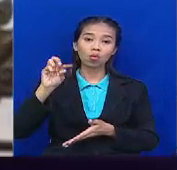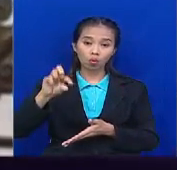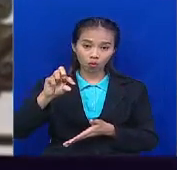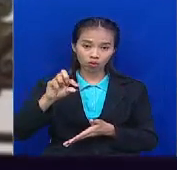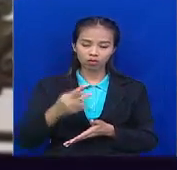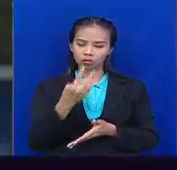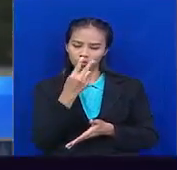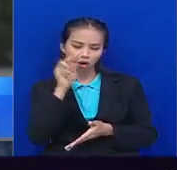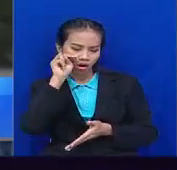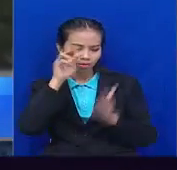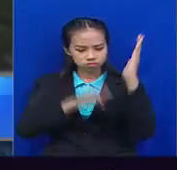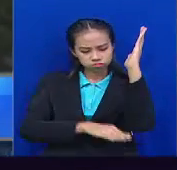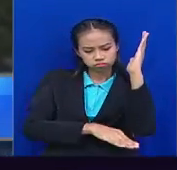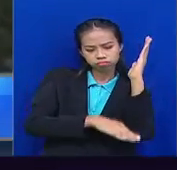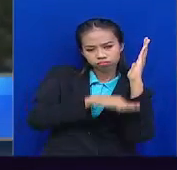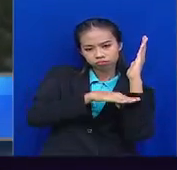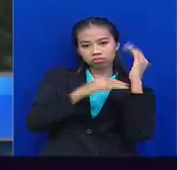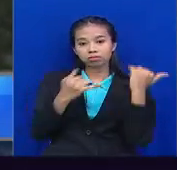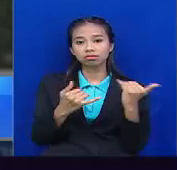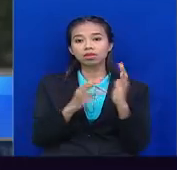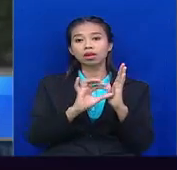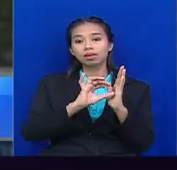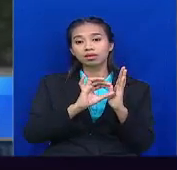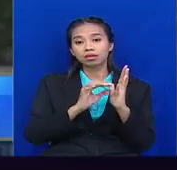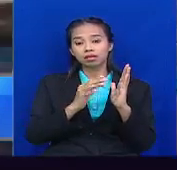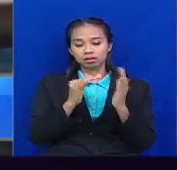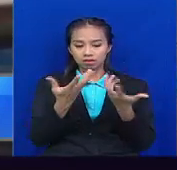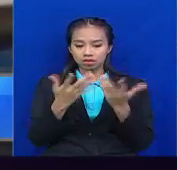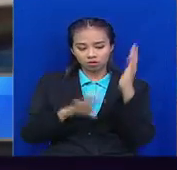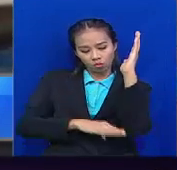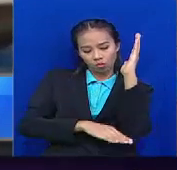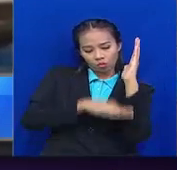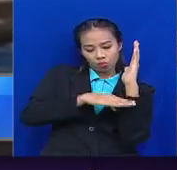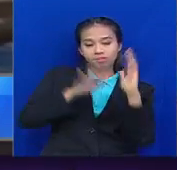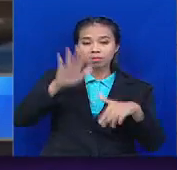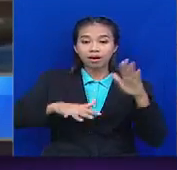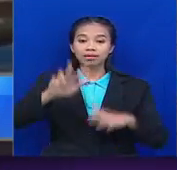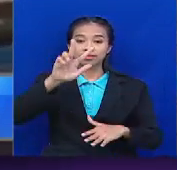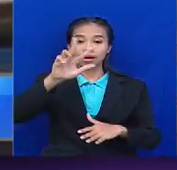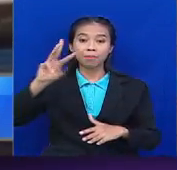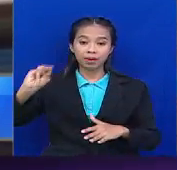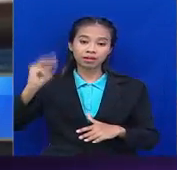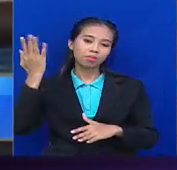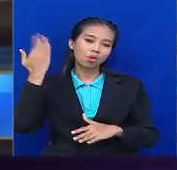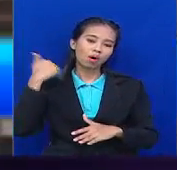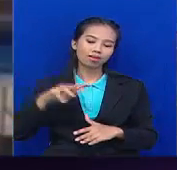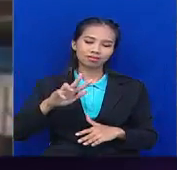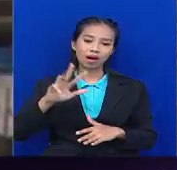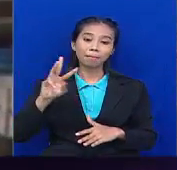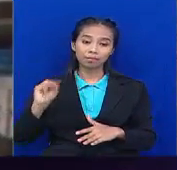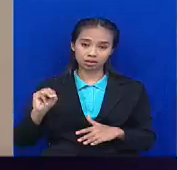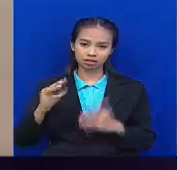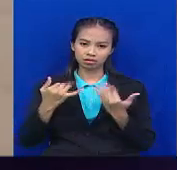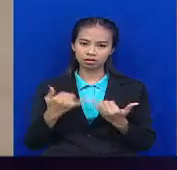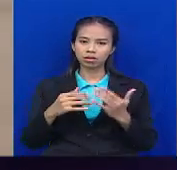ายเพิ่มสูงขึ้นโดยที่เชียงของวัดวันนี้ได้3เมตร20เซนติเมตรจากเมื่อวานอยู่ที่3เมตรส่งผลให้คน